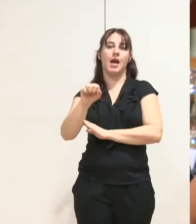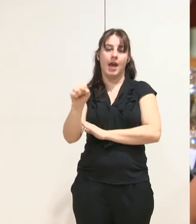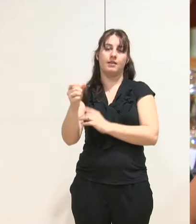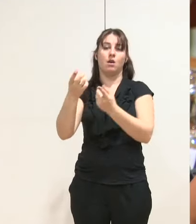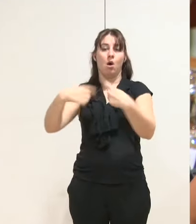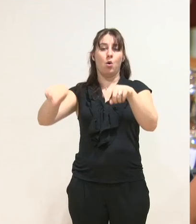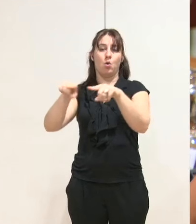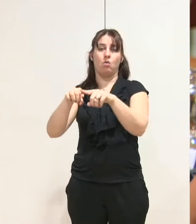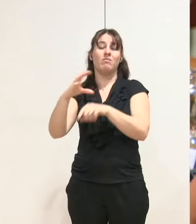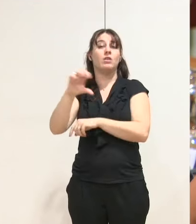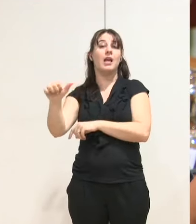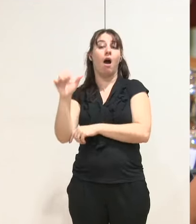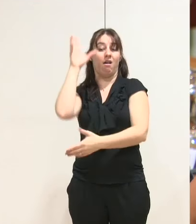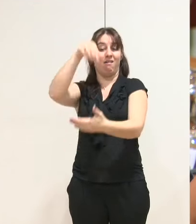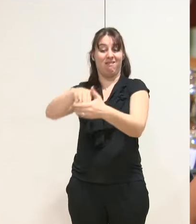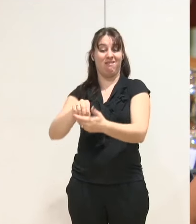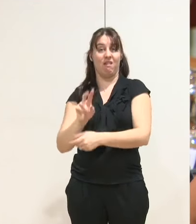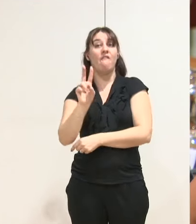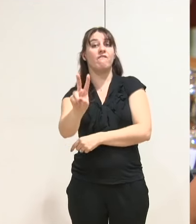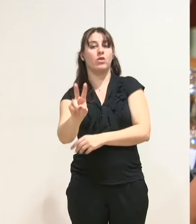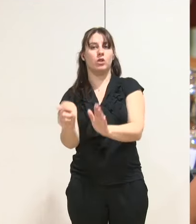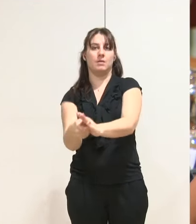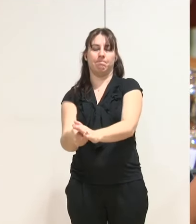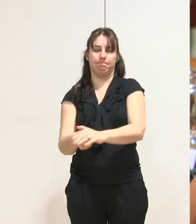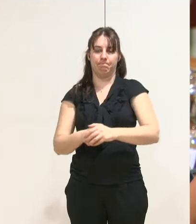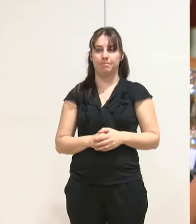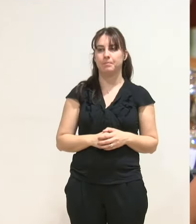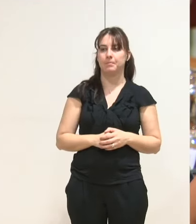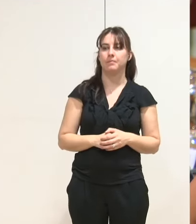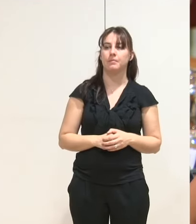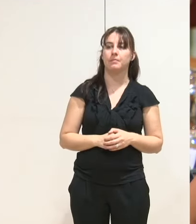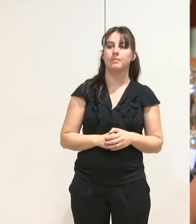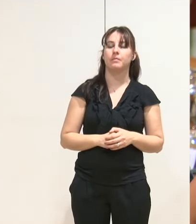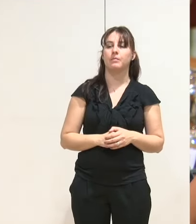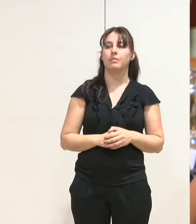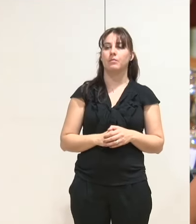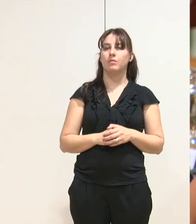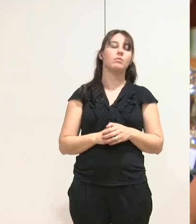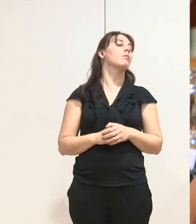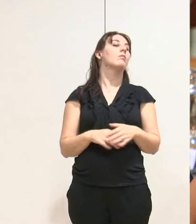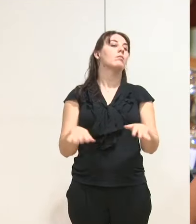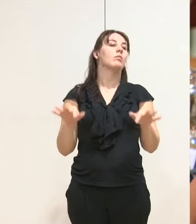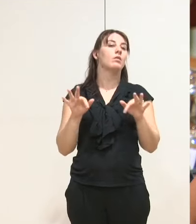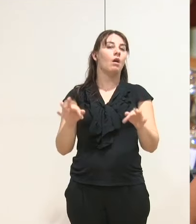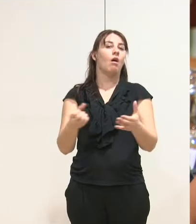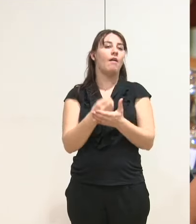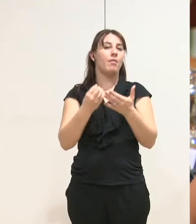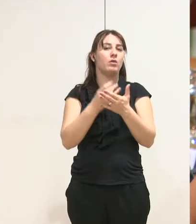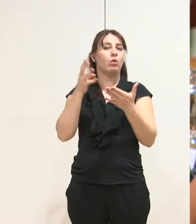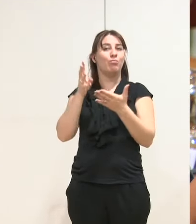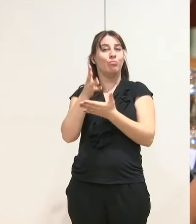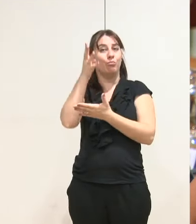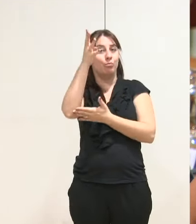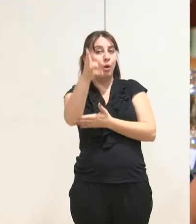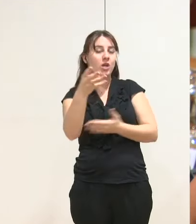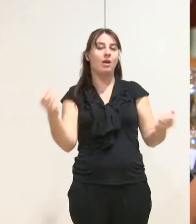vendredi prochain pour rappeler que que sur les les éléments constitutifs effectivement du projet